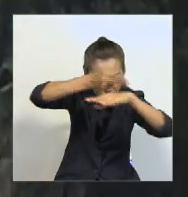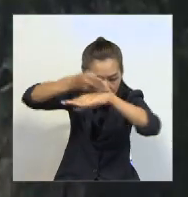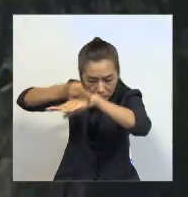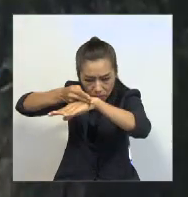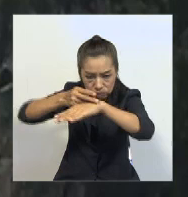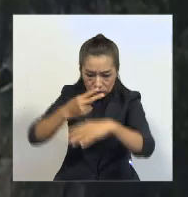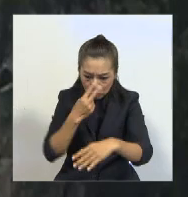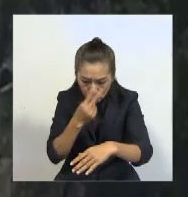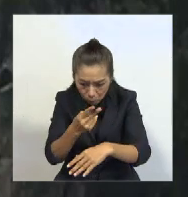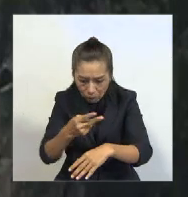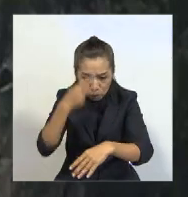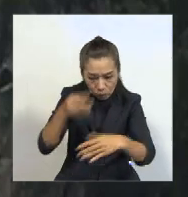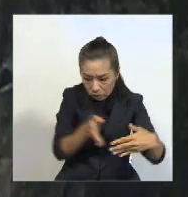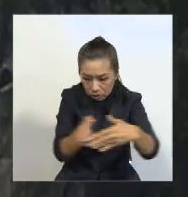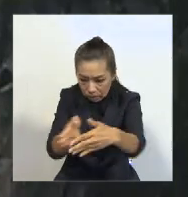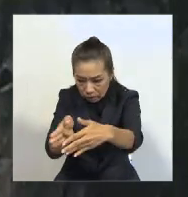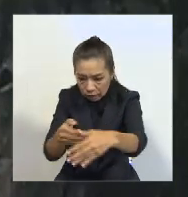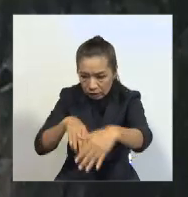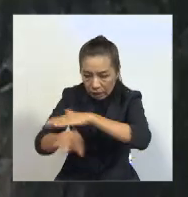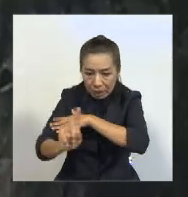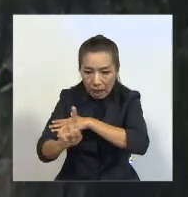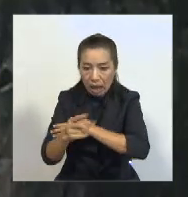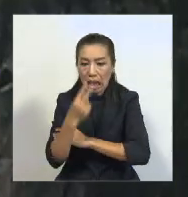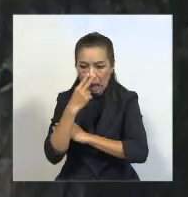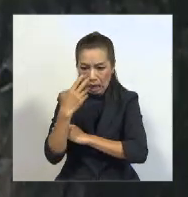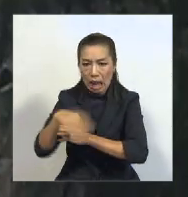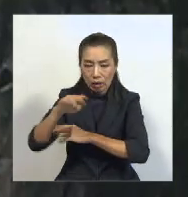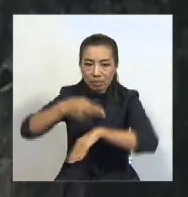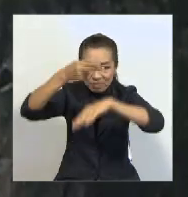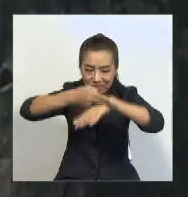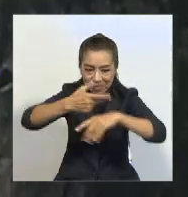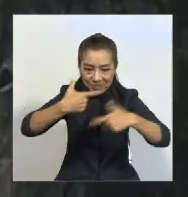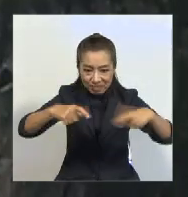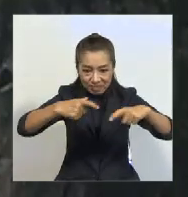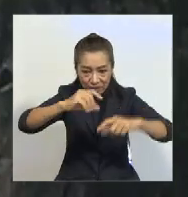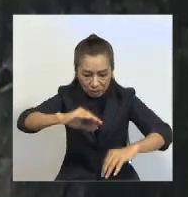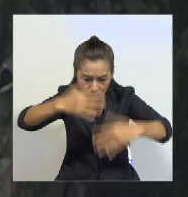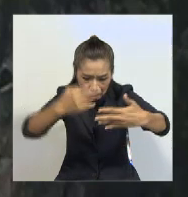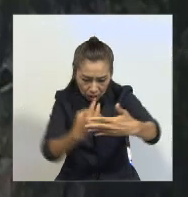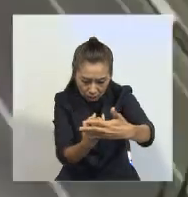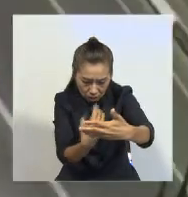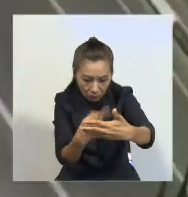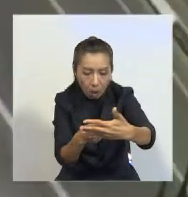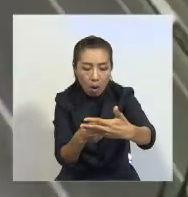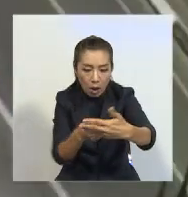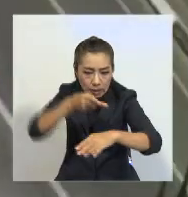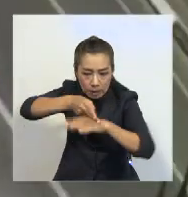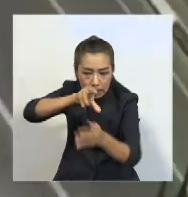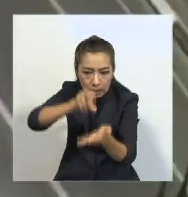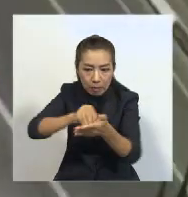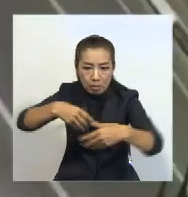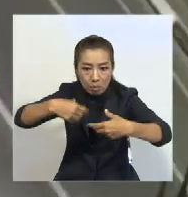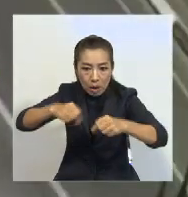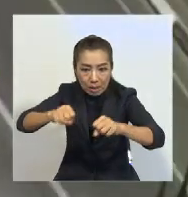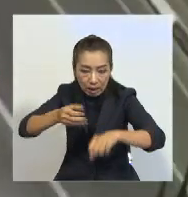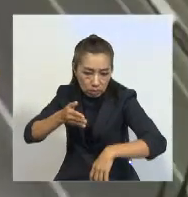งสัยพบว่ากล้องวงจรปิดบริเวณศูนย์เฝ้าระวังติดตามสถานการณ์เต่ามะเฟืองท้ายเหมืองสามารถบันทึกภาพรถจัก